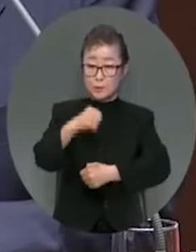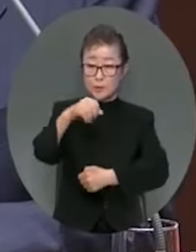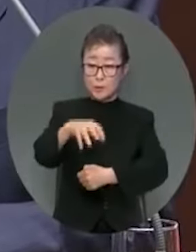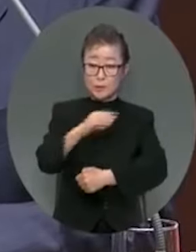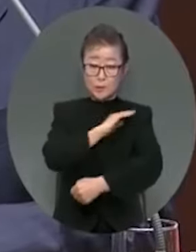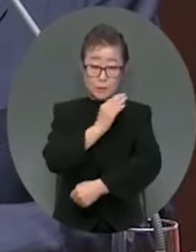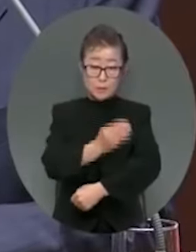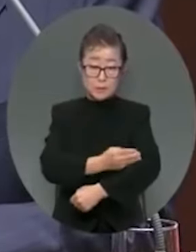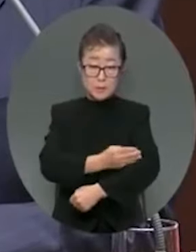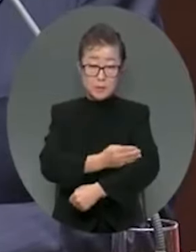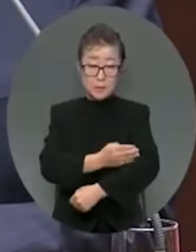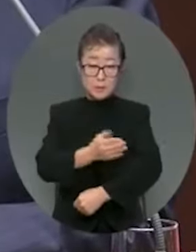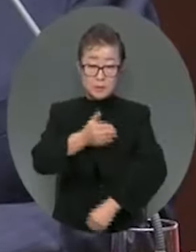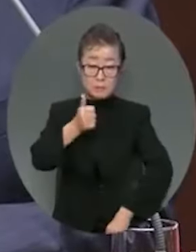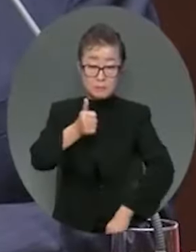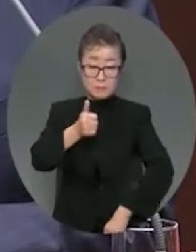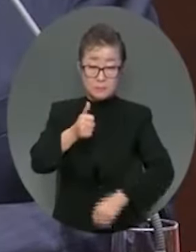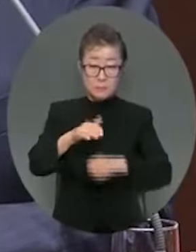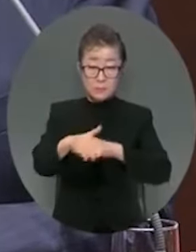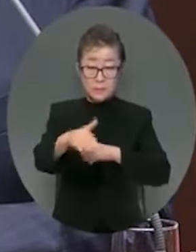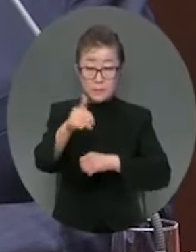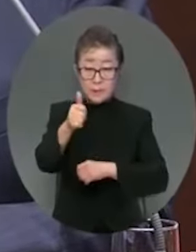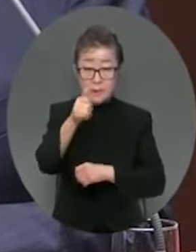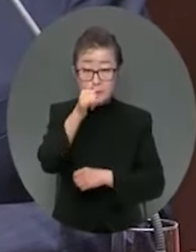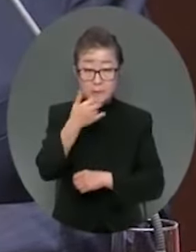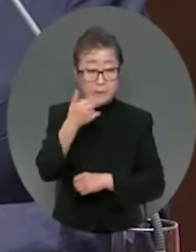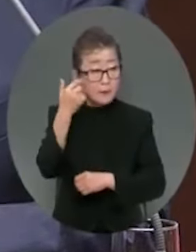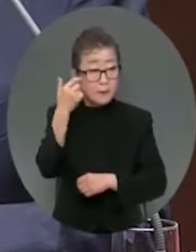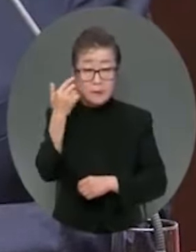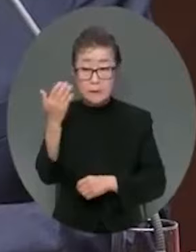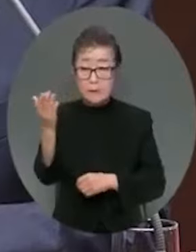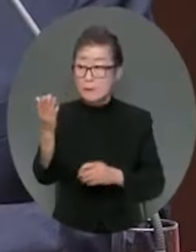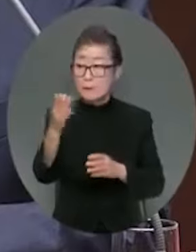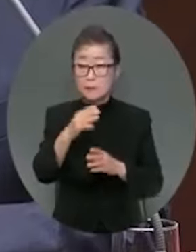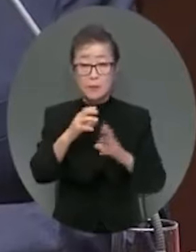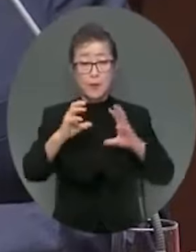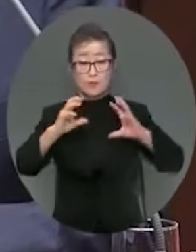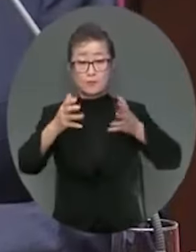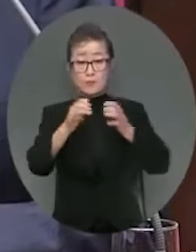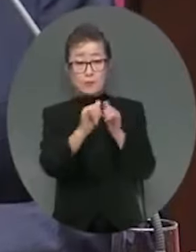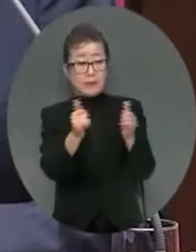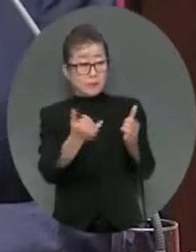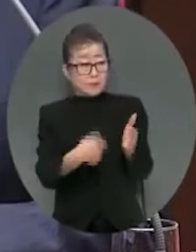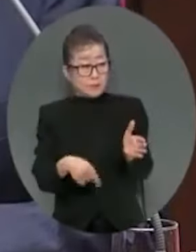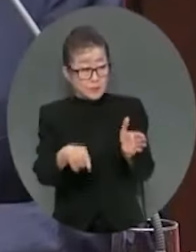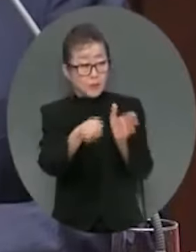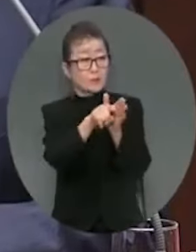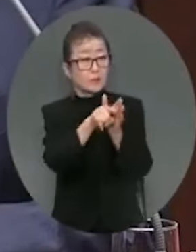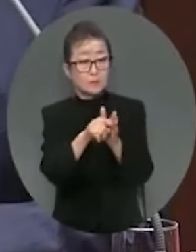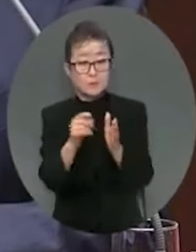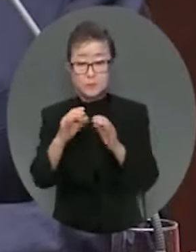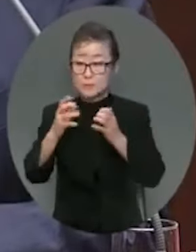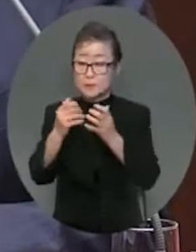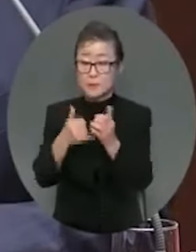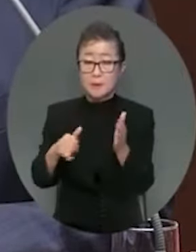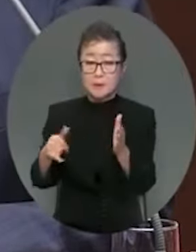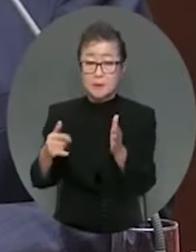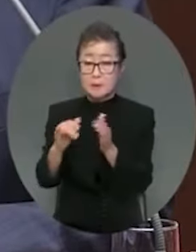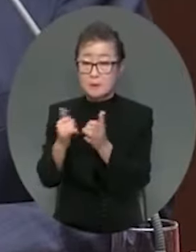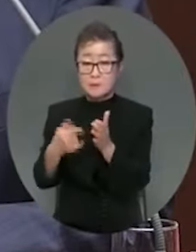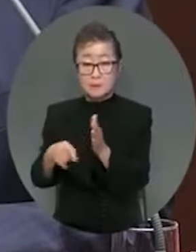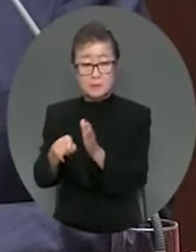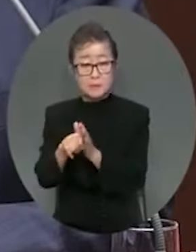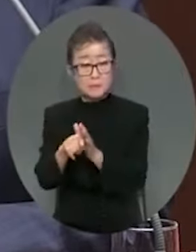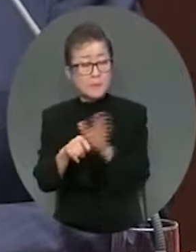1위라는 게 있을까요? 그런데 우리 국민들 모두 다 국민들을 위해서 우리 국민들은 네. 김건희